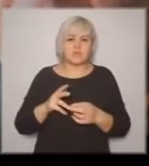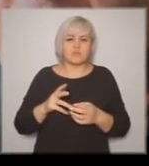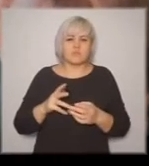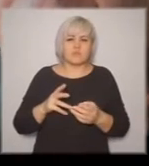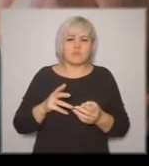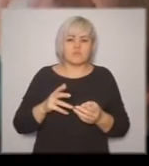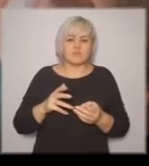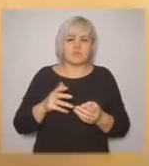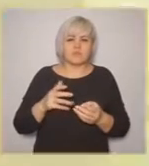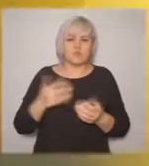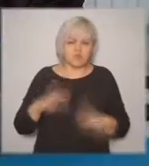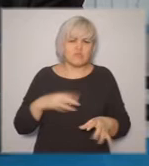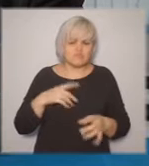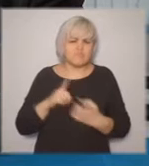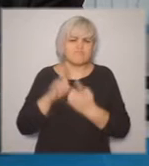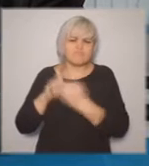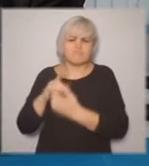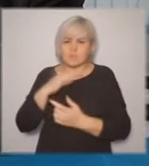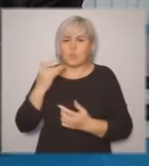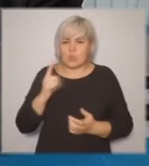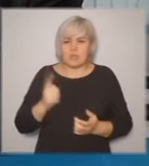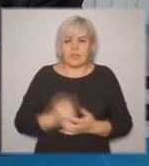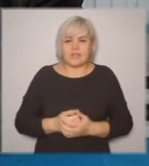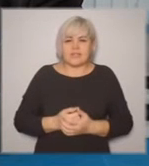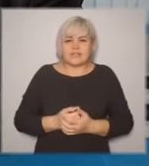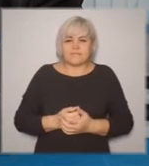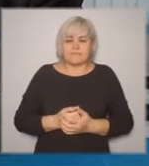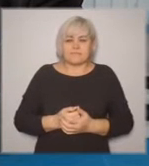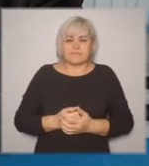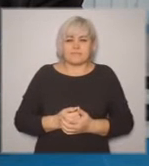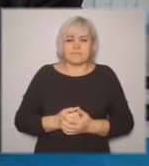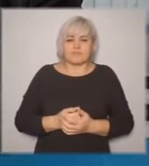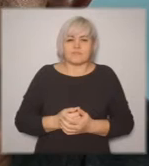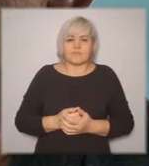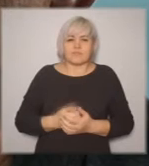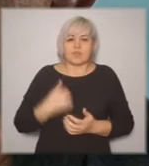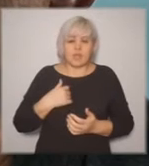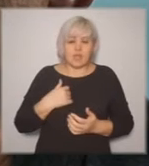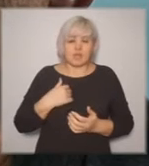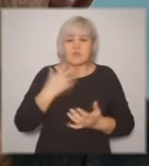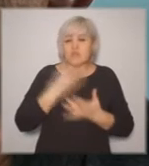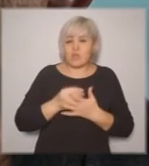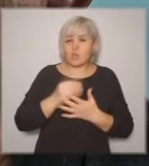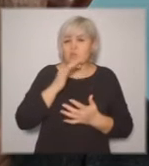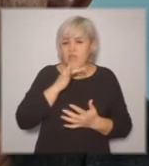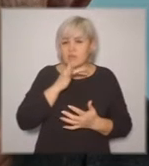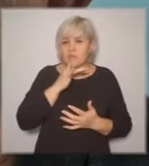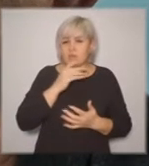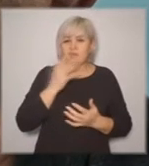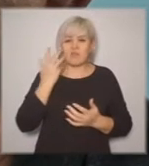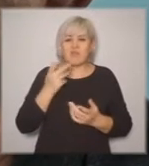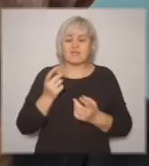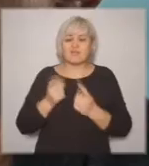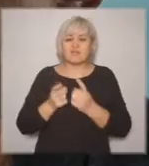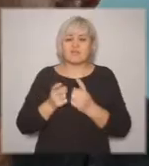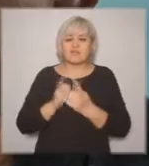это неоднократно, как в общественной организации, так и вообще по жизни. Я в свое время, когда